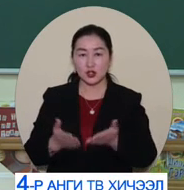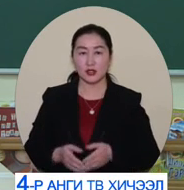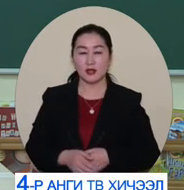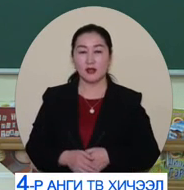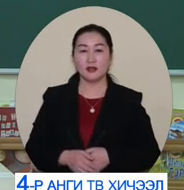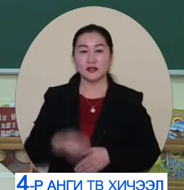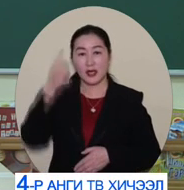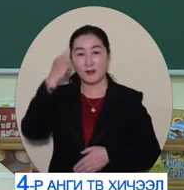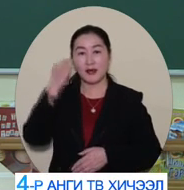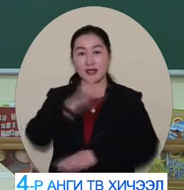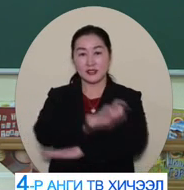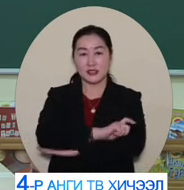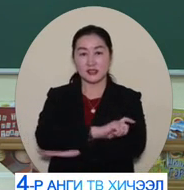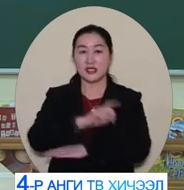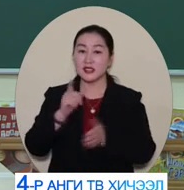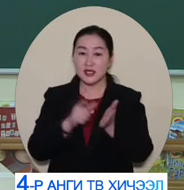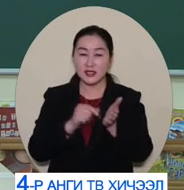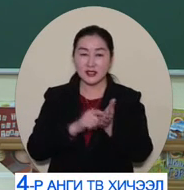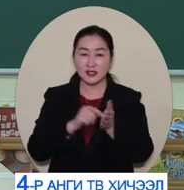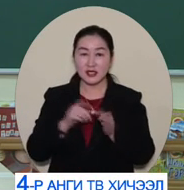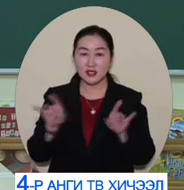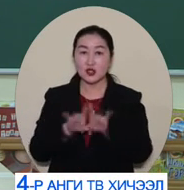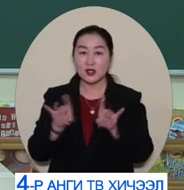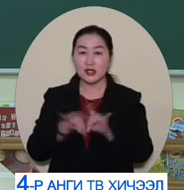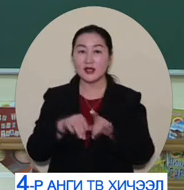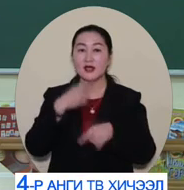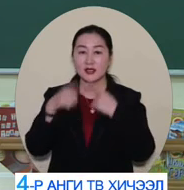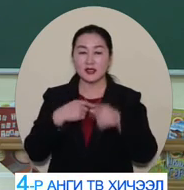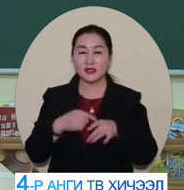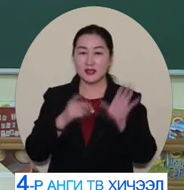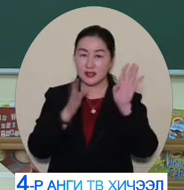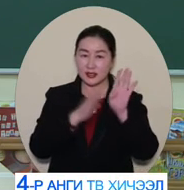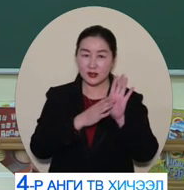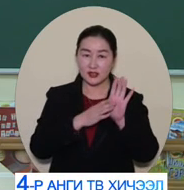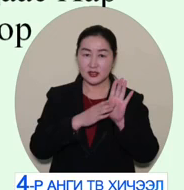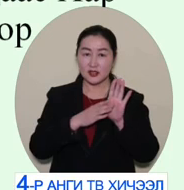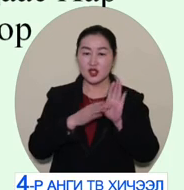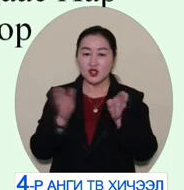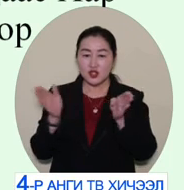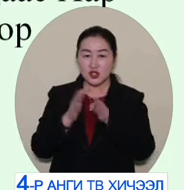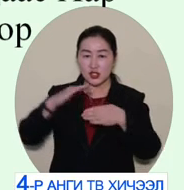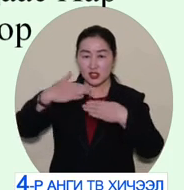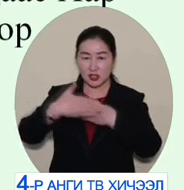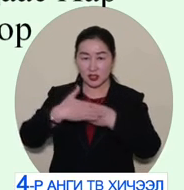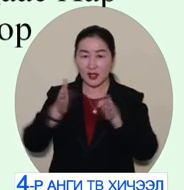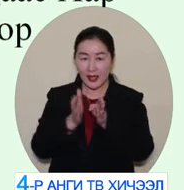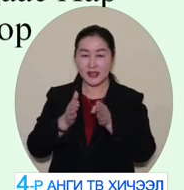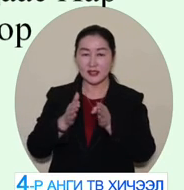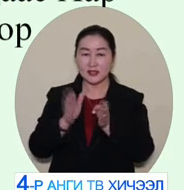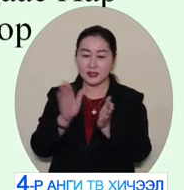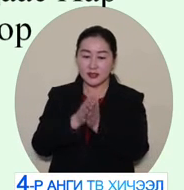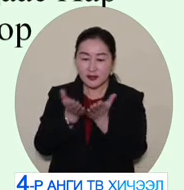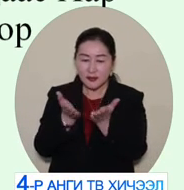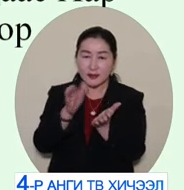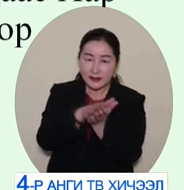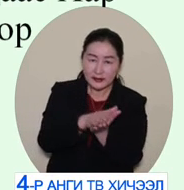маргаашийн хичээлд бэлтгэх зүйлийг багш нь та бүхэнд хэлж өгье. За, хүүхдүүдээ багш нь